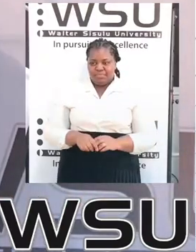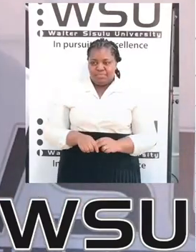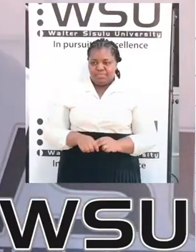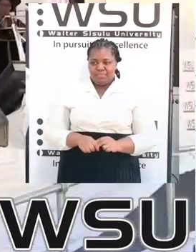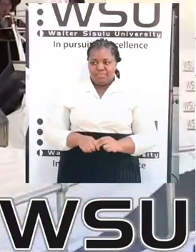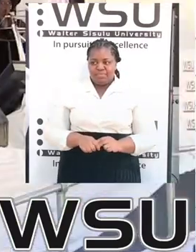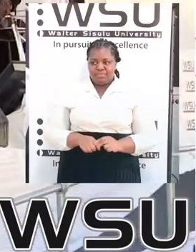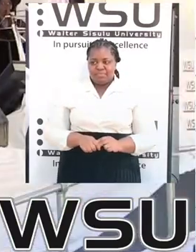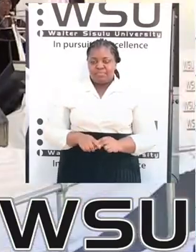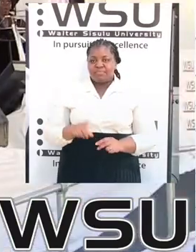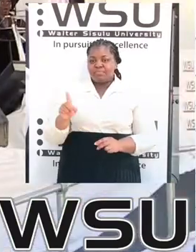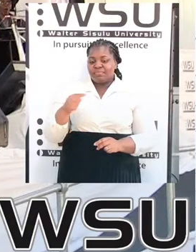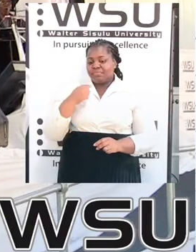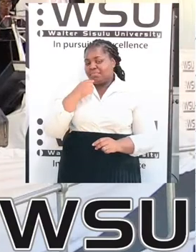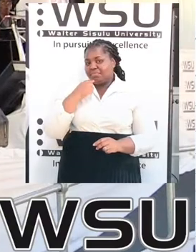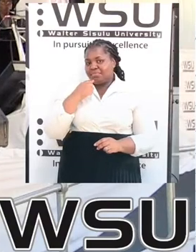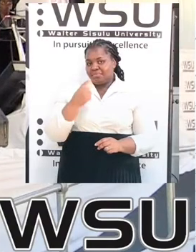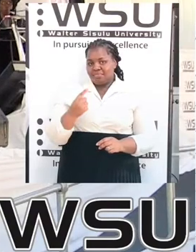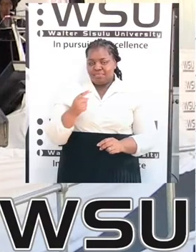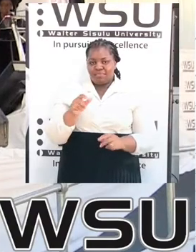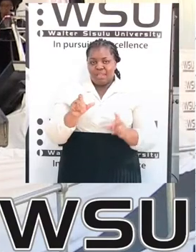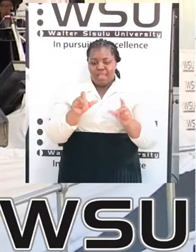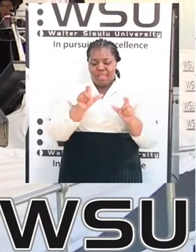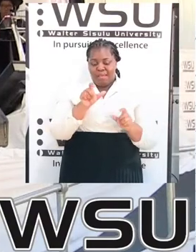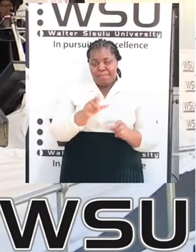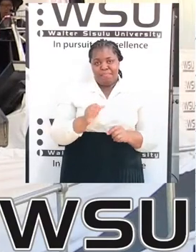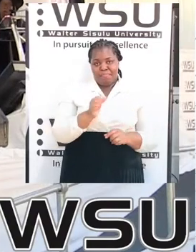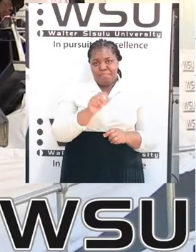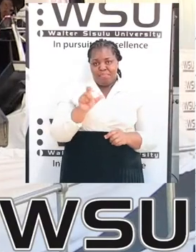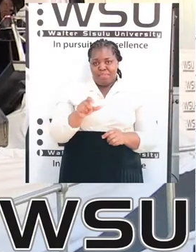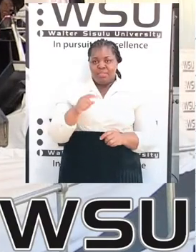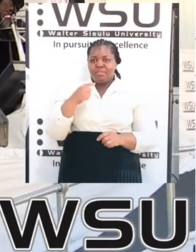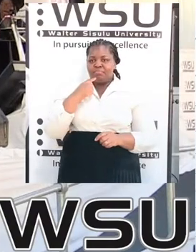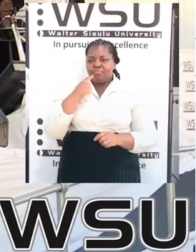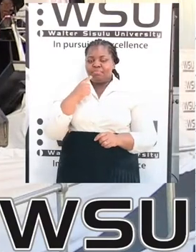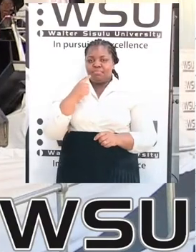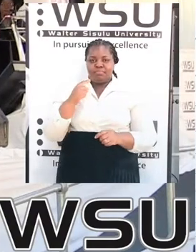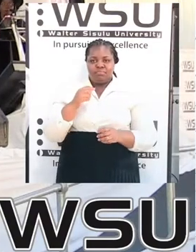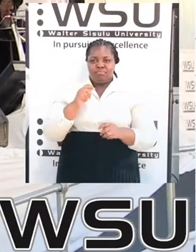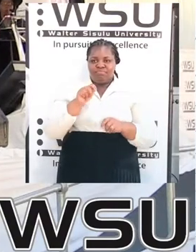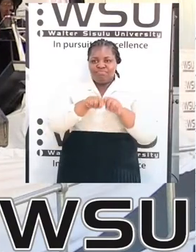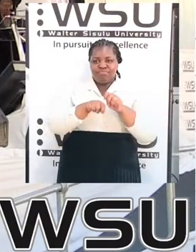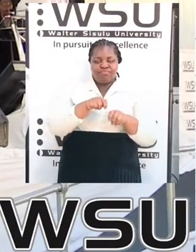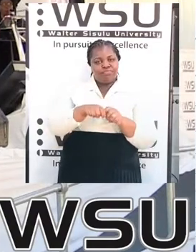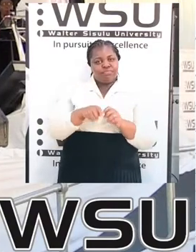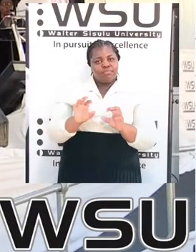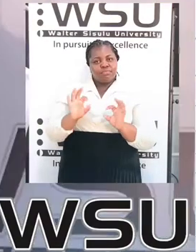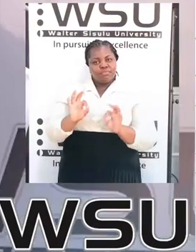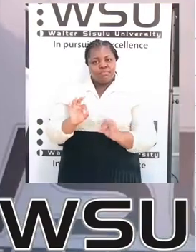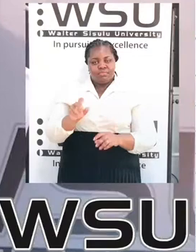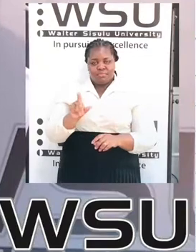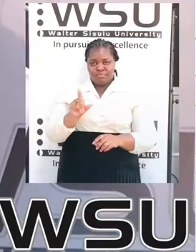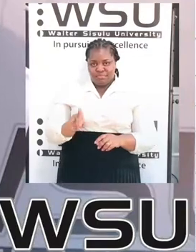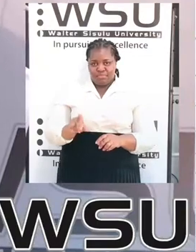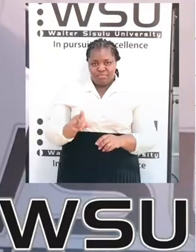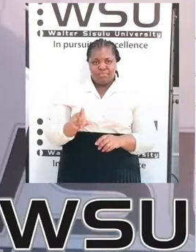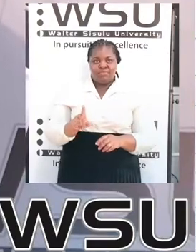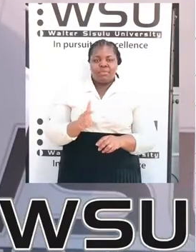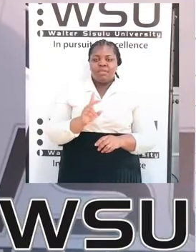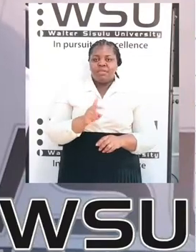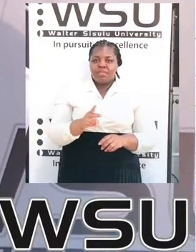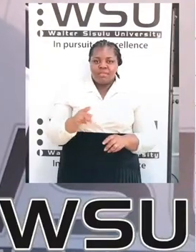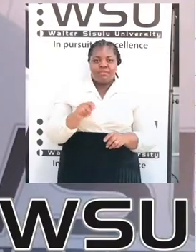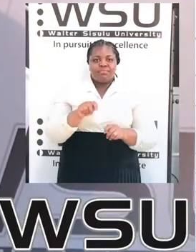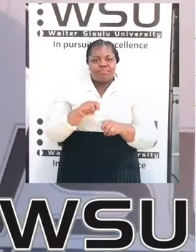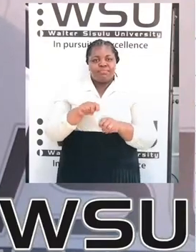yomhlaba. Lwagubungela ubuntu bomntu. Lwagubungela ukulunga komntu.